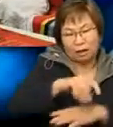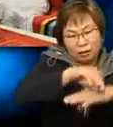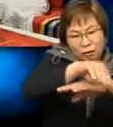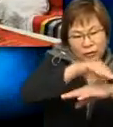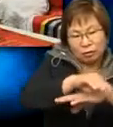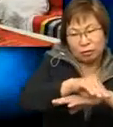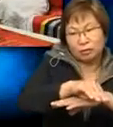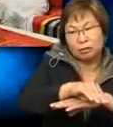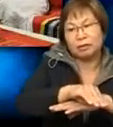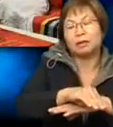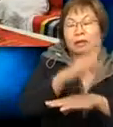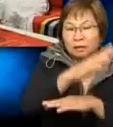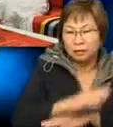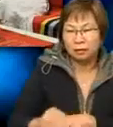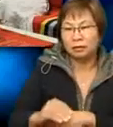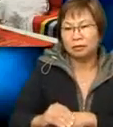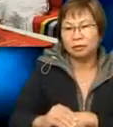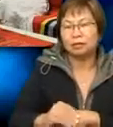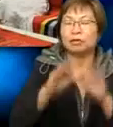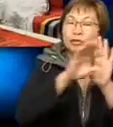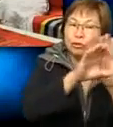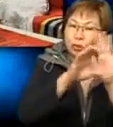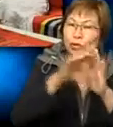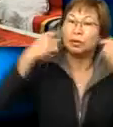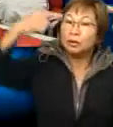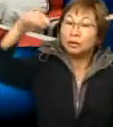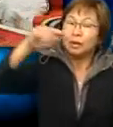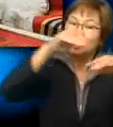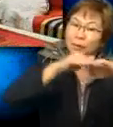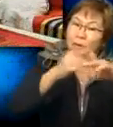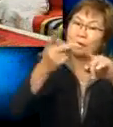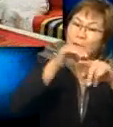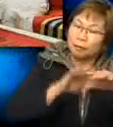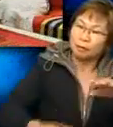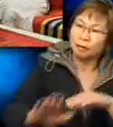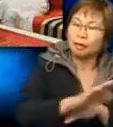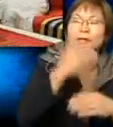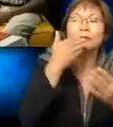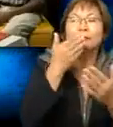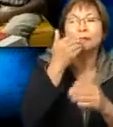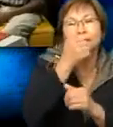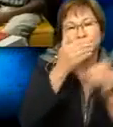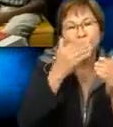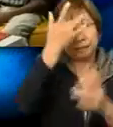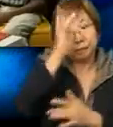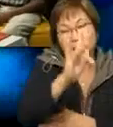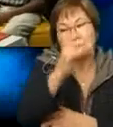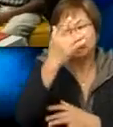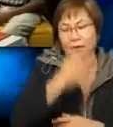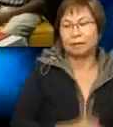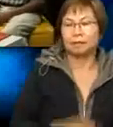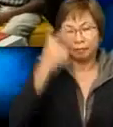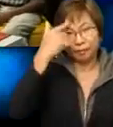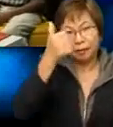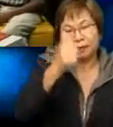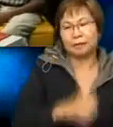haruslah menasihati mereka di samping memberikan contoh-contoh kejayaan pada mereka. Pandailah Aimani. Terima kasih atas pujian